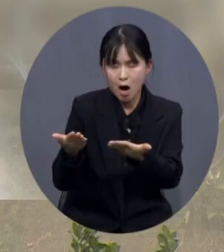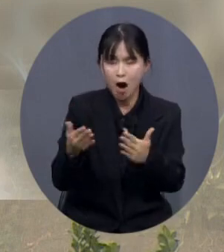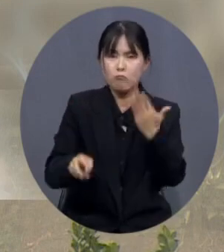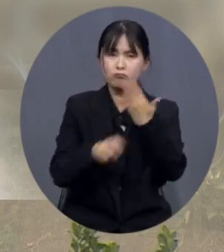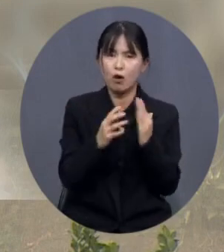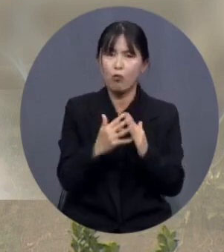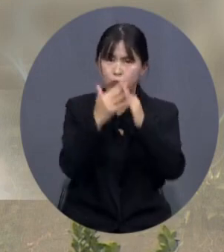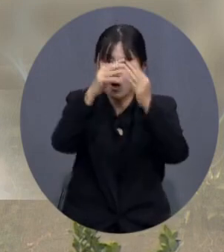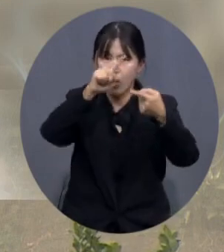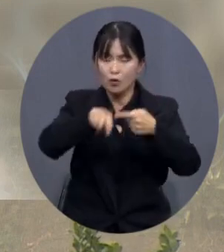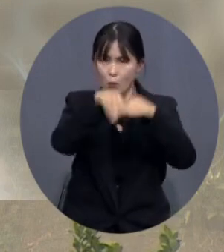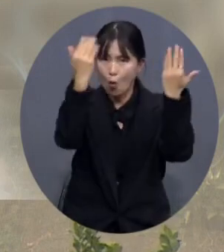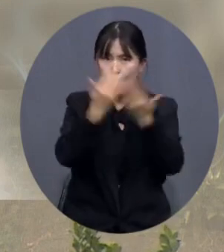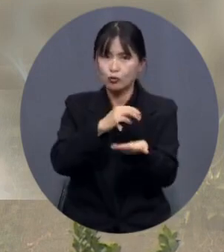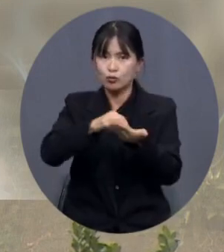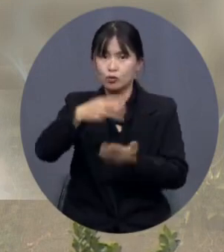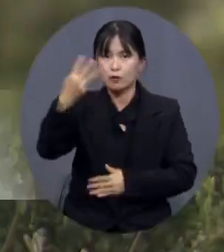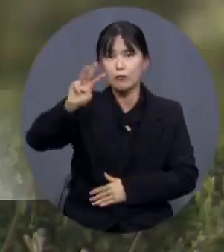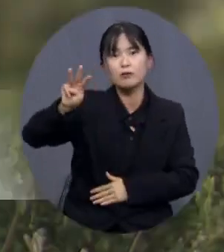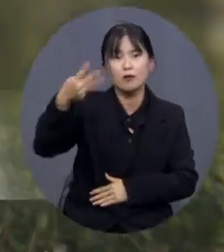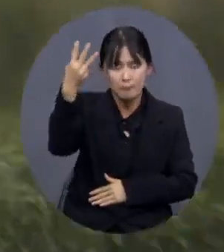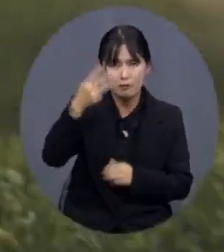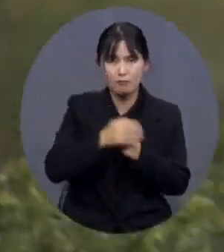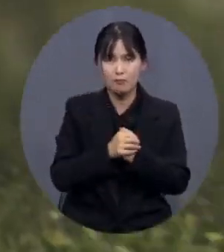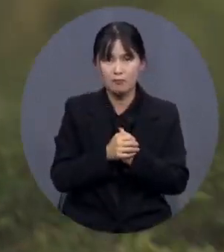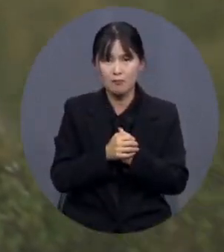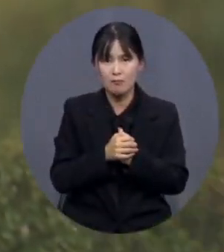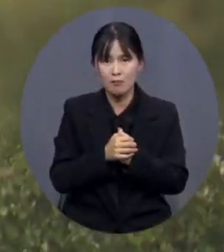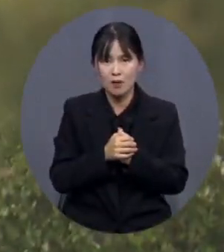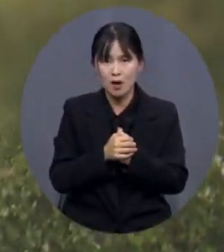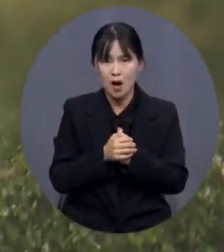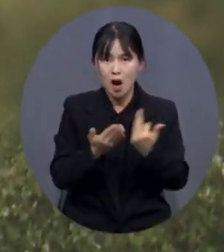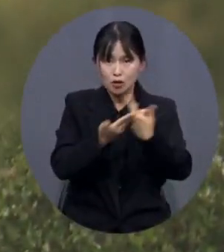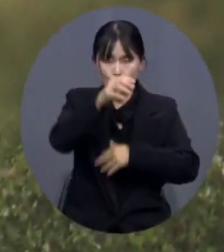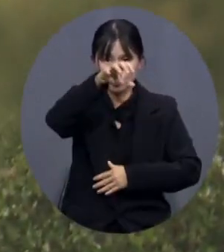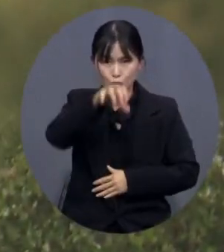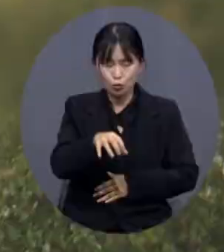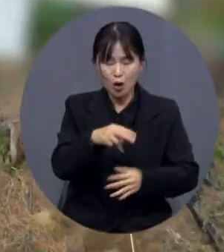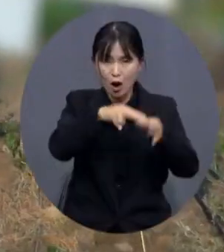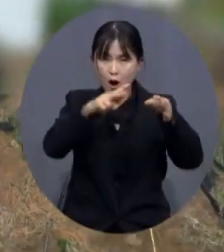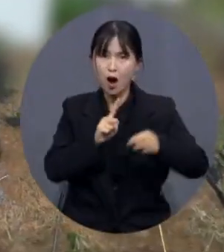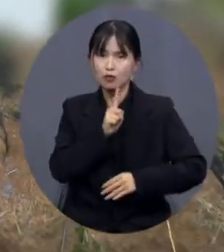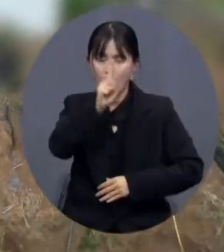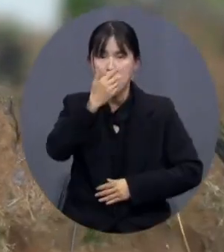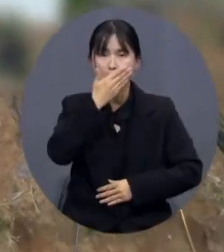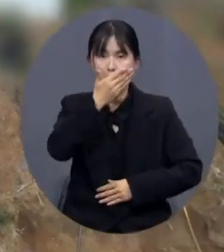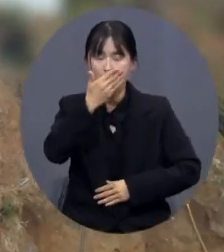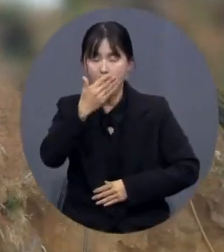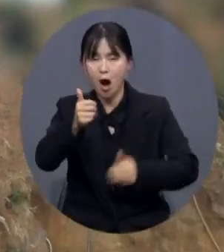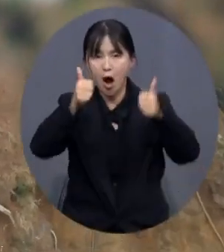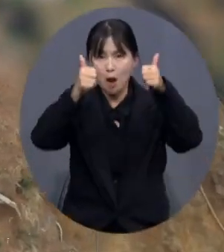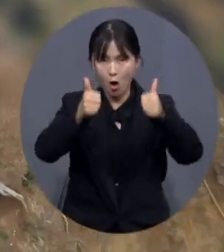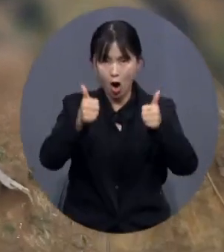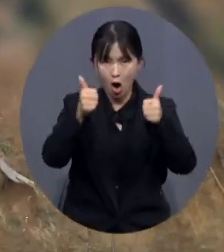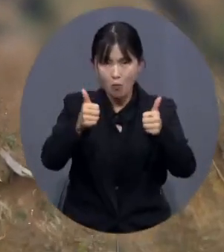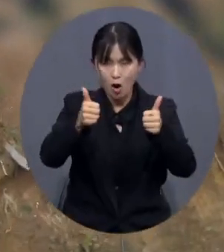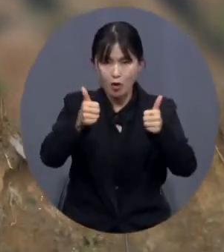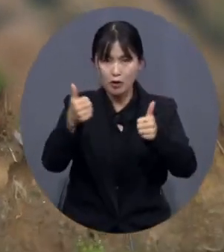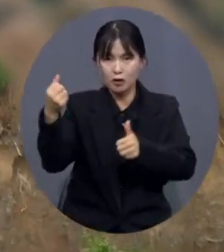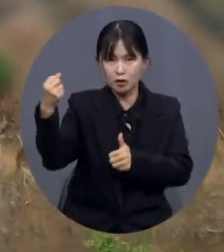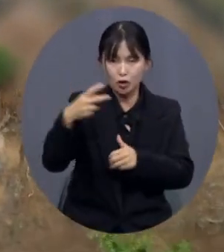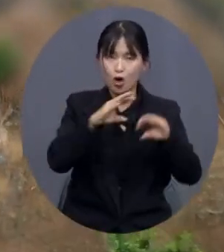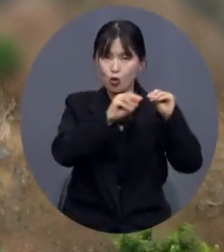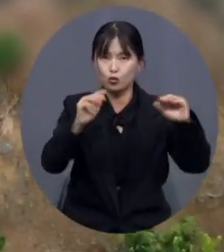건축물은 모두 3,300 여체 하지만 제주도는 형사 처벌이 가능하다는 대법원 판례와 국토부